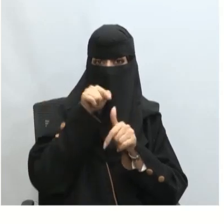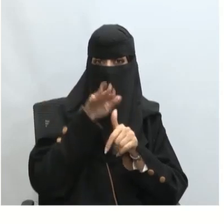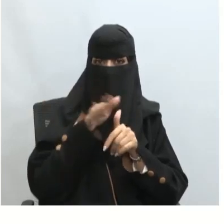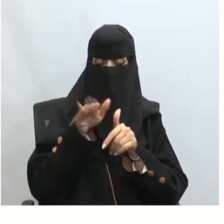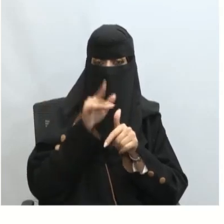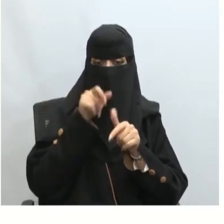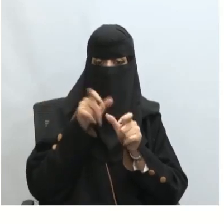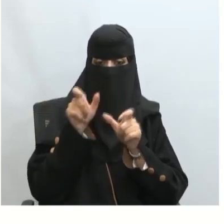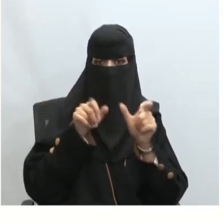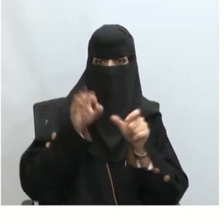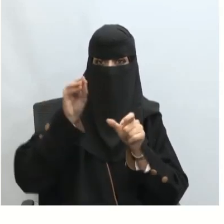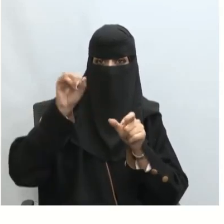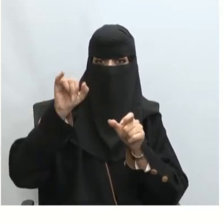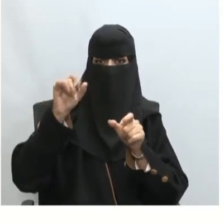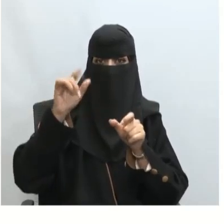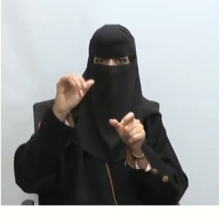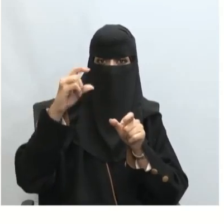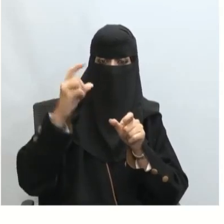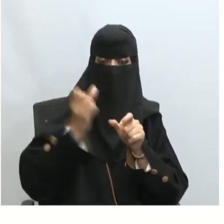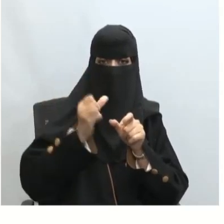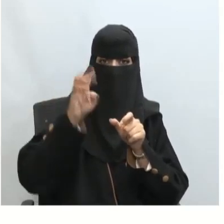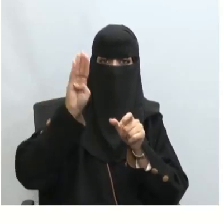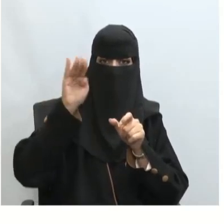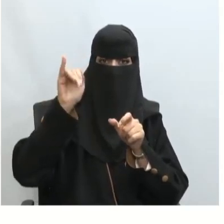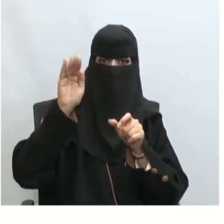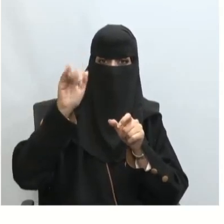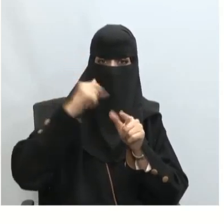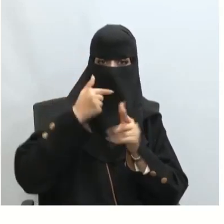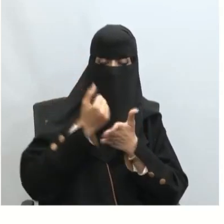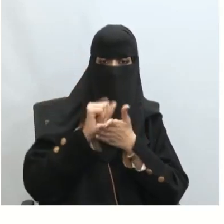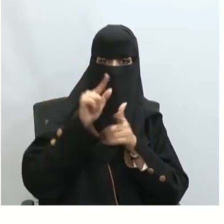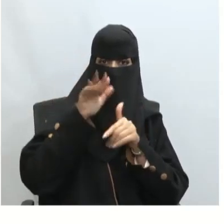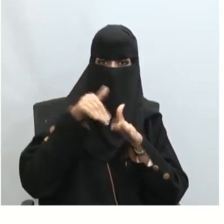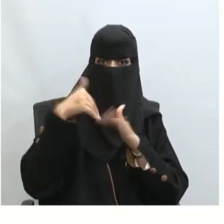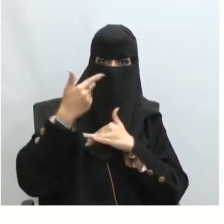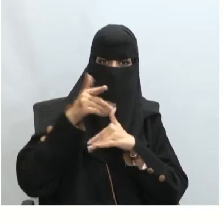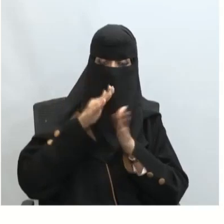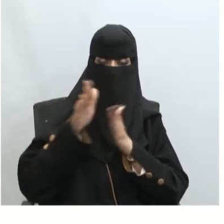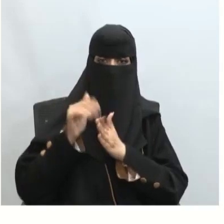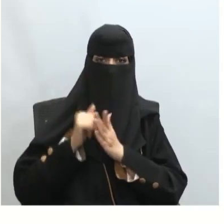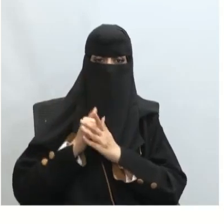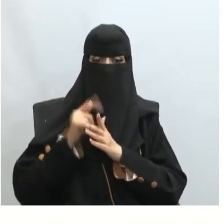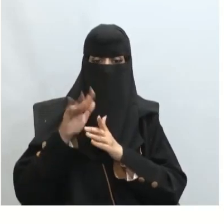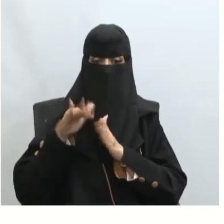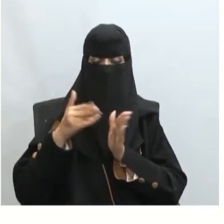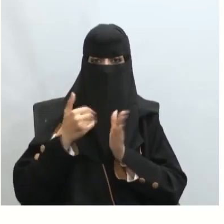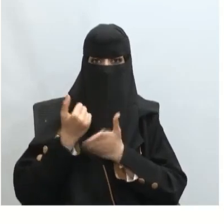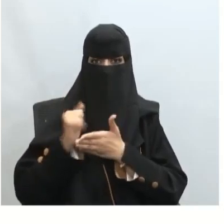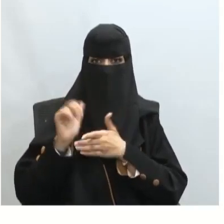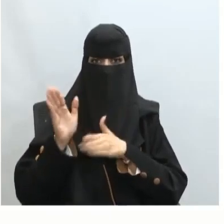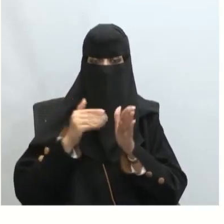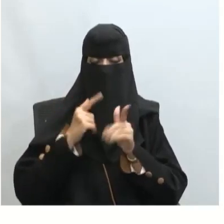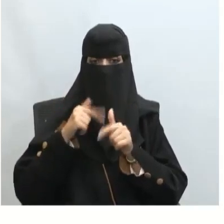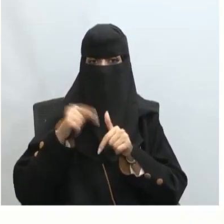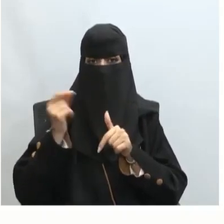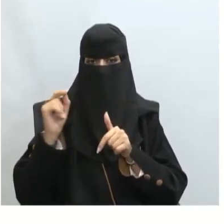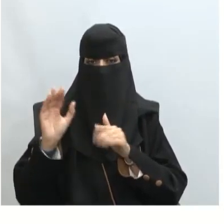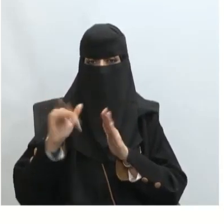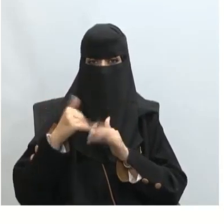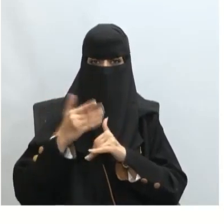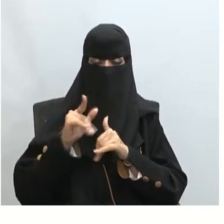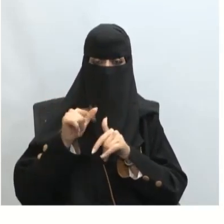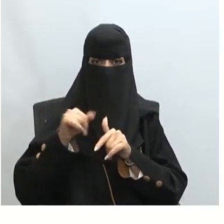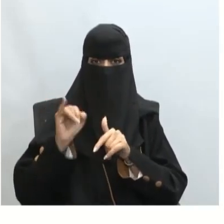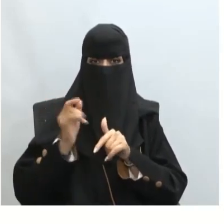هذا الهيدروكسيل على ذره الكربون الاولى ستحذف بعد ذلك ستحذف الذره الاخرى